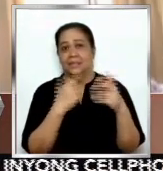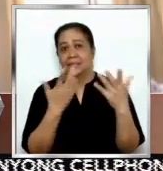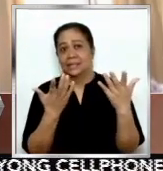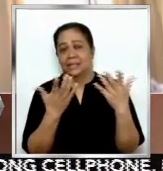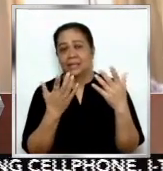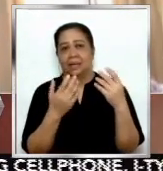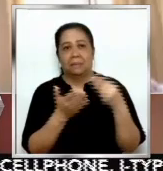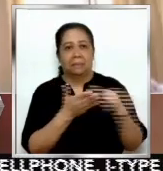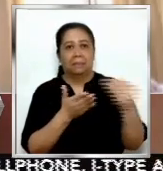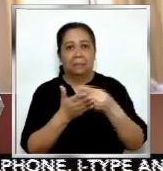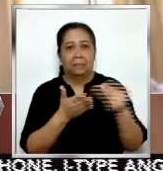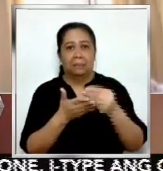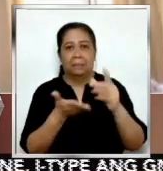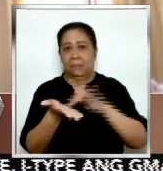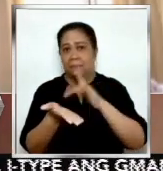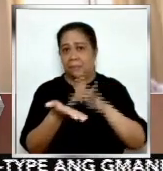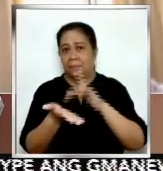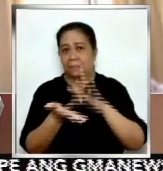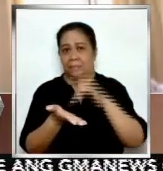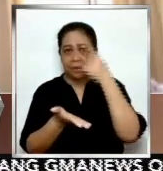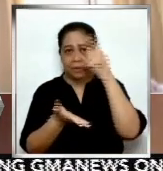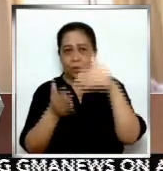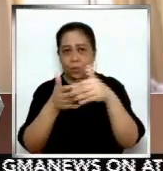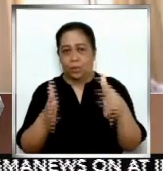procurement of tablets for our students.